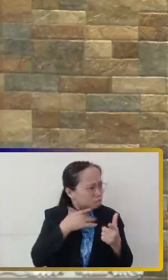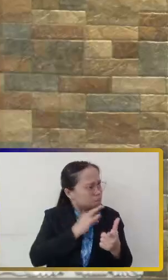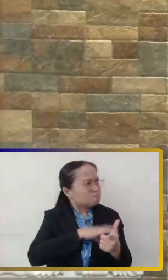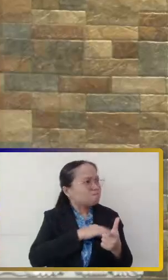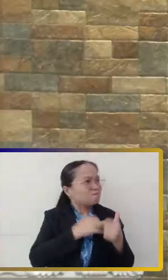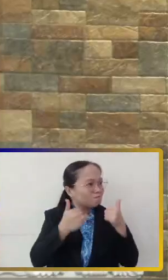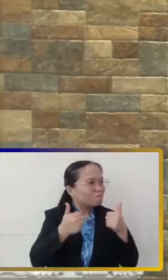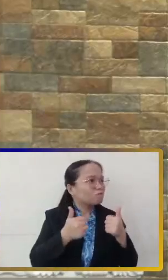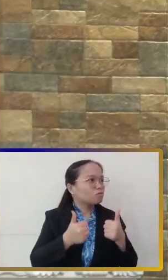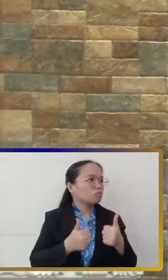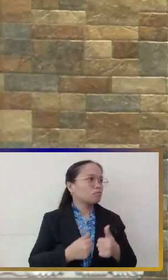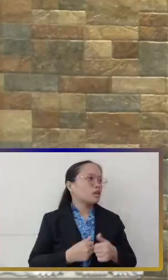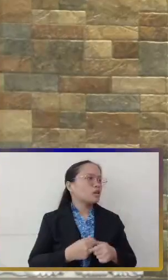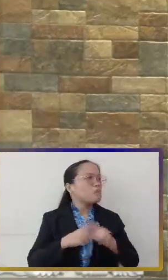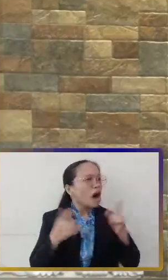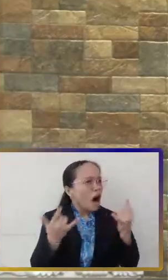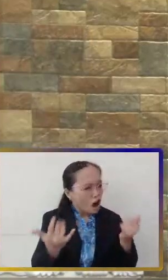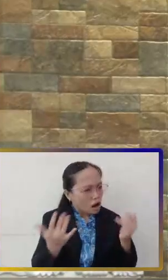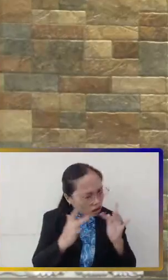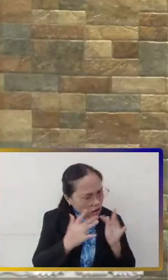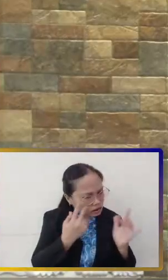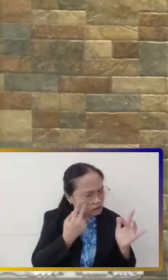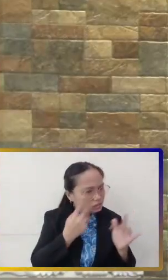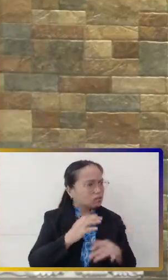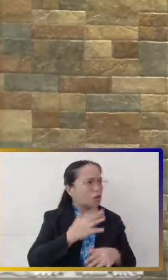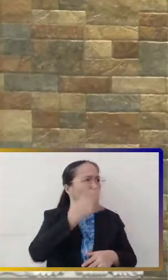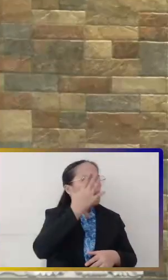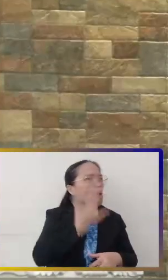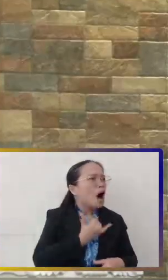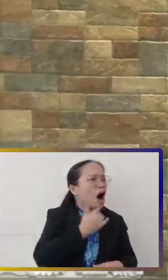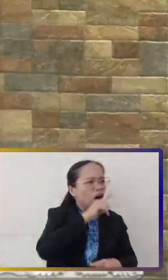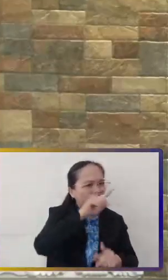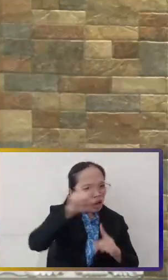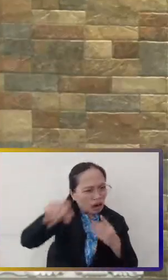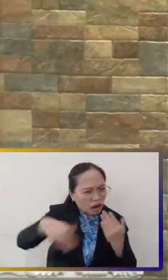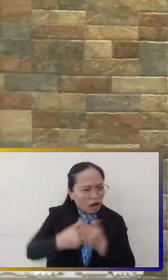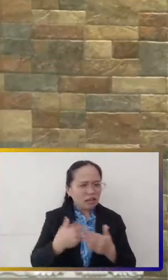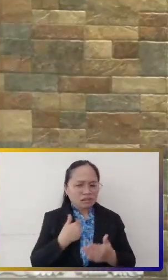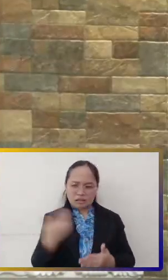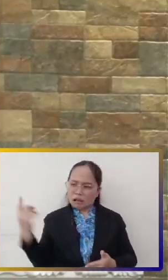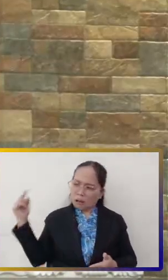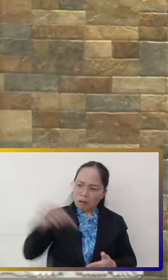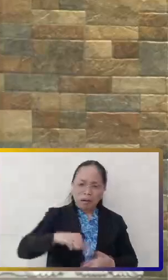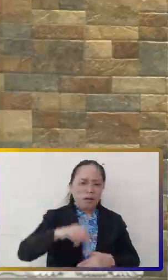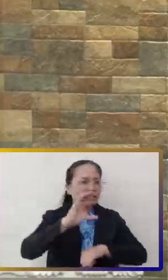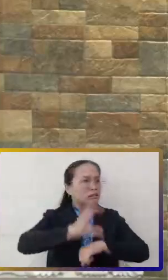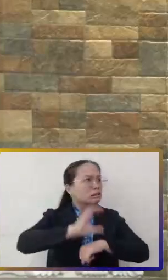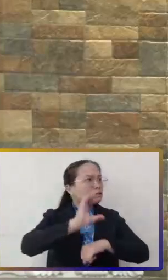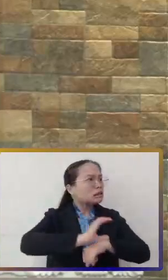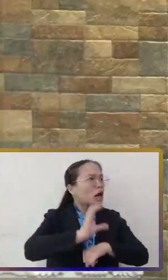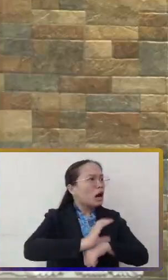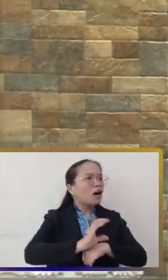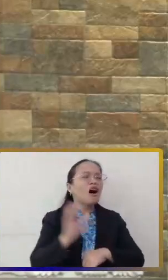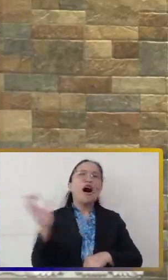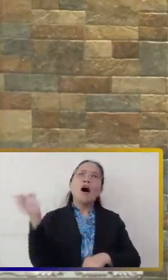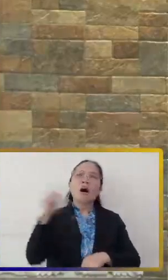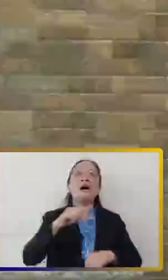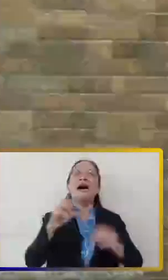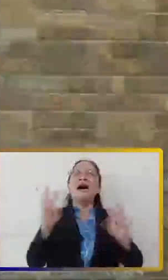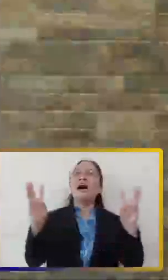na pumapasok tayo sa simbahan, nararamdaman ba natin pumapasok yung protina ng salita ng